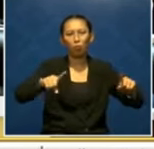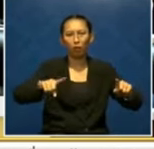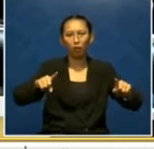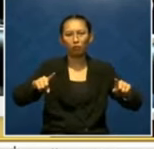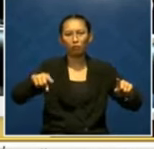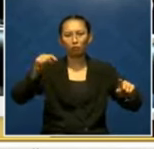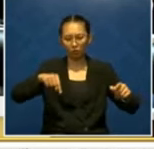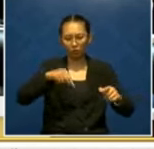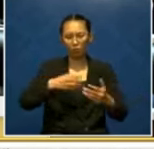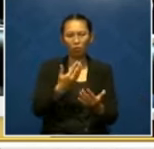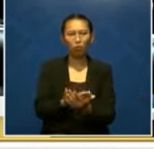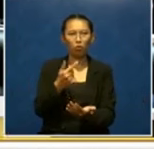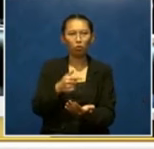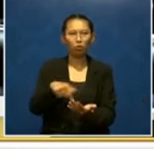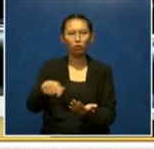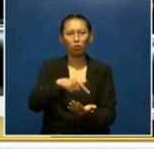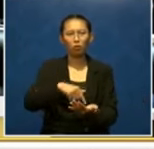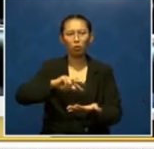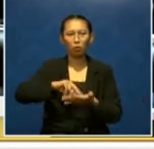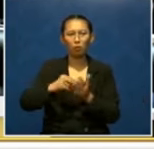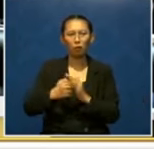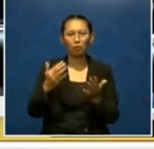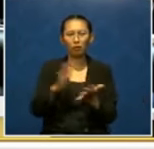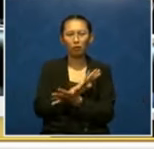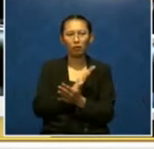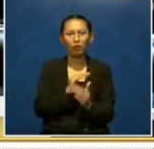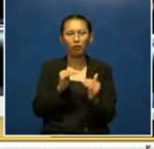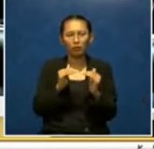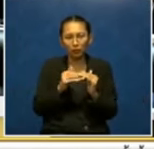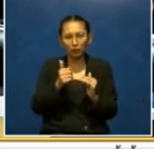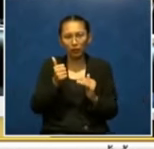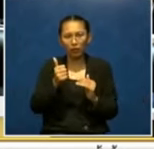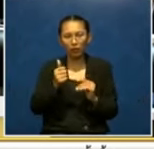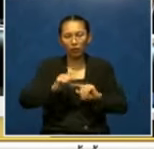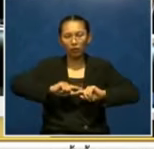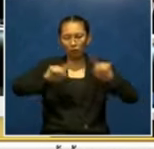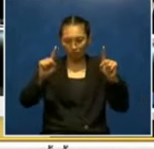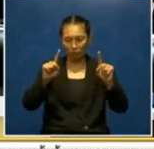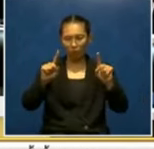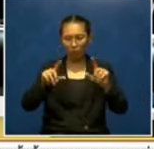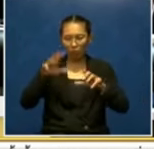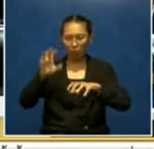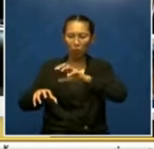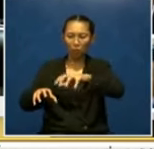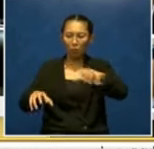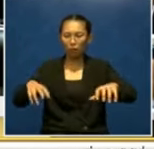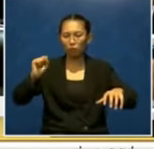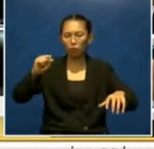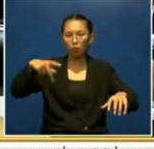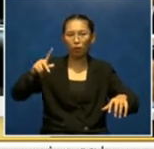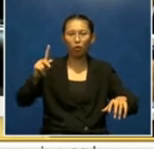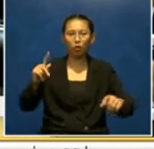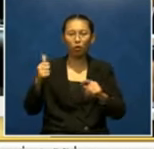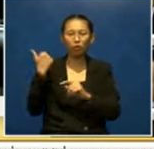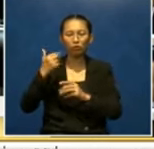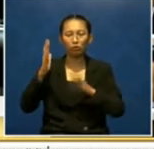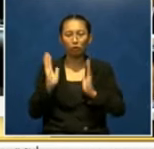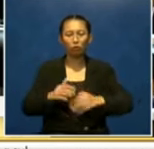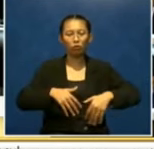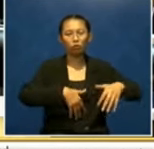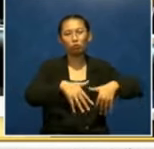ของคนรวยของนายทุนสามารถออกเป็นเอกสารสิทธิ์ได้หรือโฉนดได้แต่ในทางกลับกันที่ดินสปก.หรือนศร.ของชาวบ้